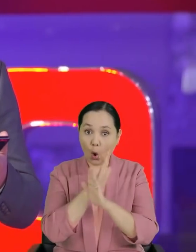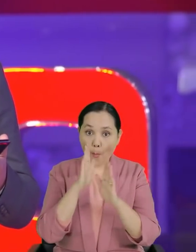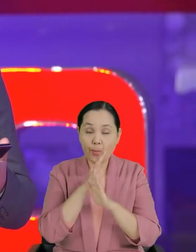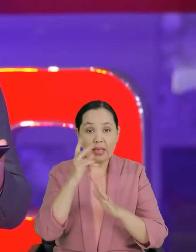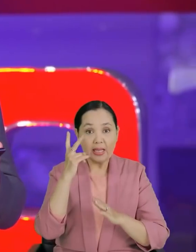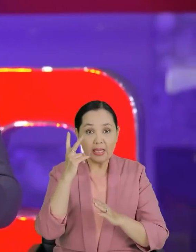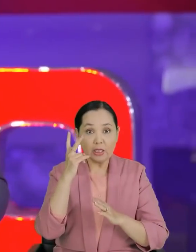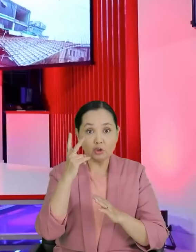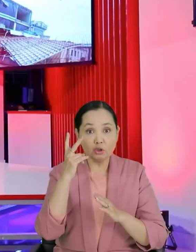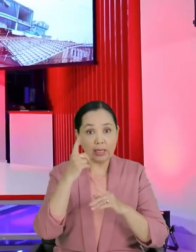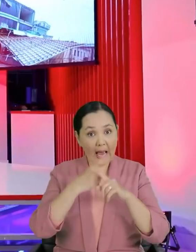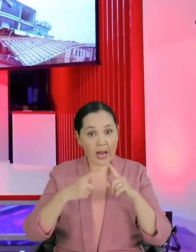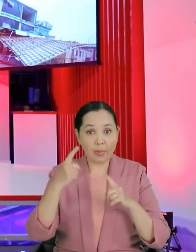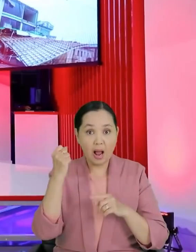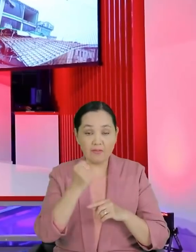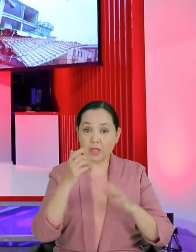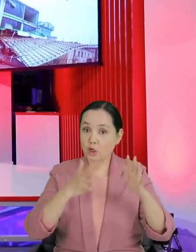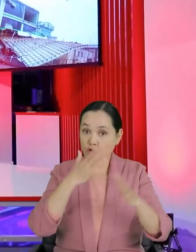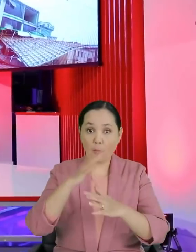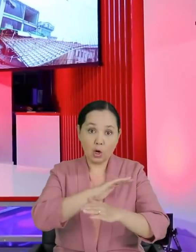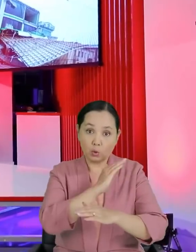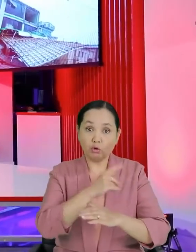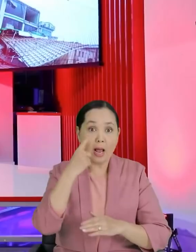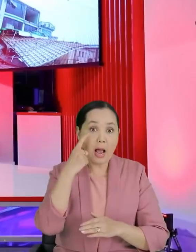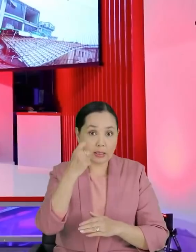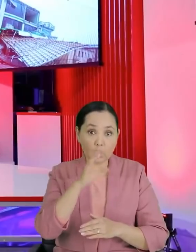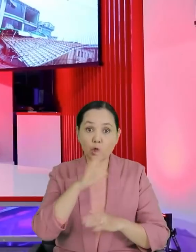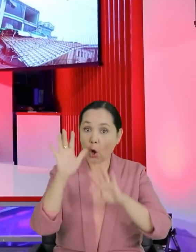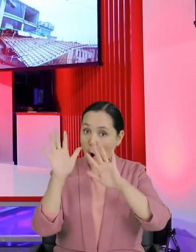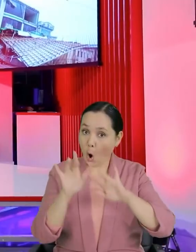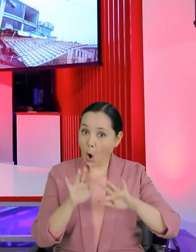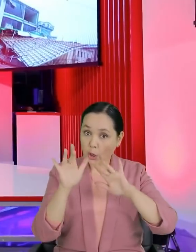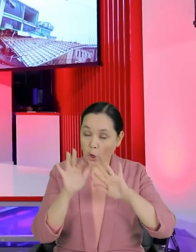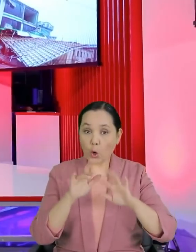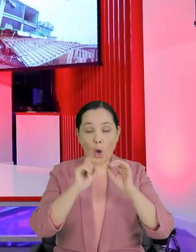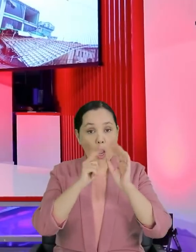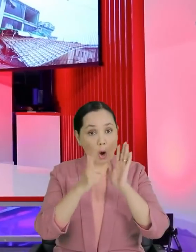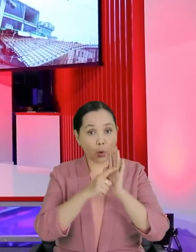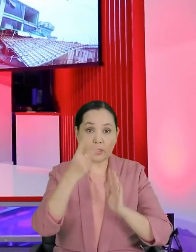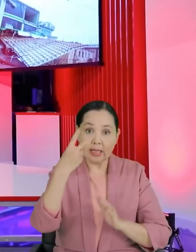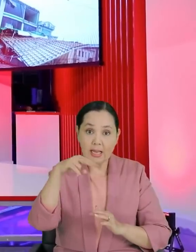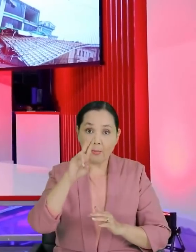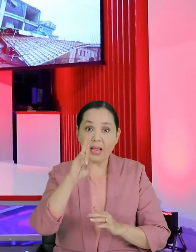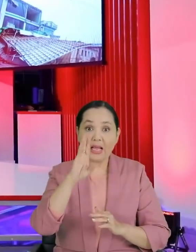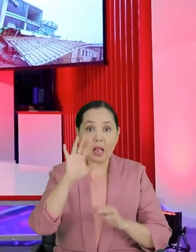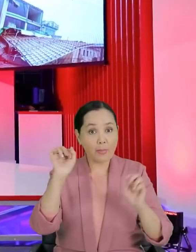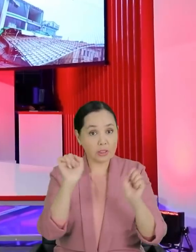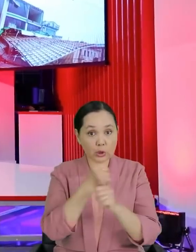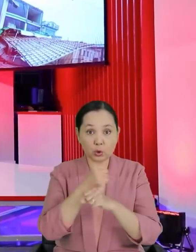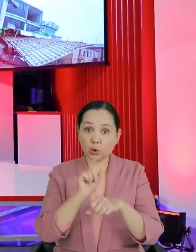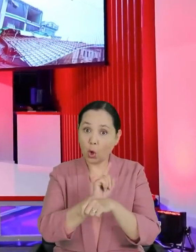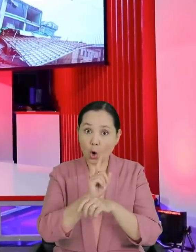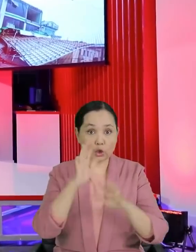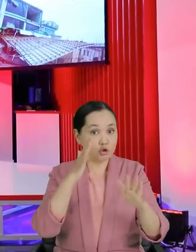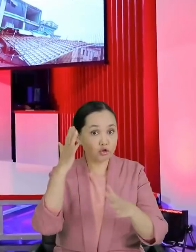haftaning 2-yarmida shamol tezligi kuchayishi aytilgandi. Qor yog'ishi 17-22 km/soat tezlikda shamol